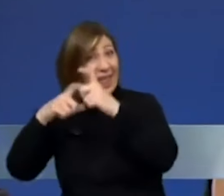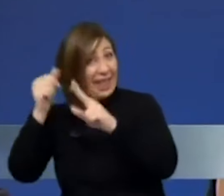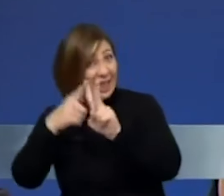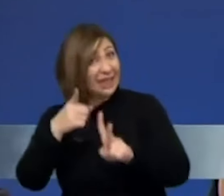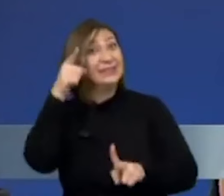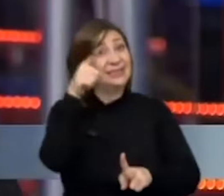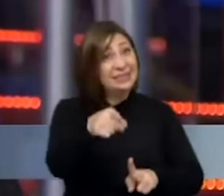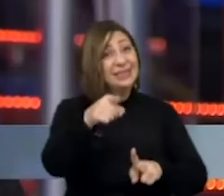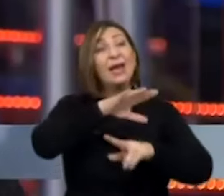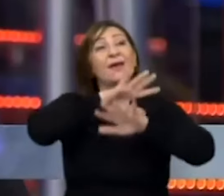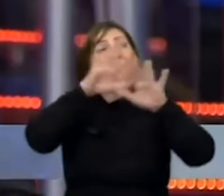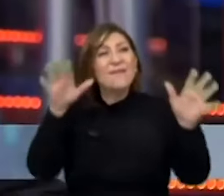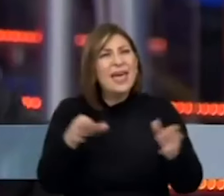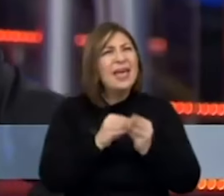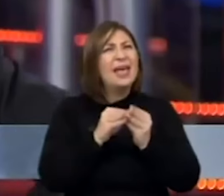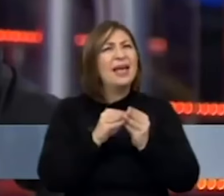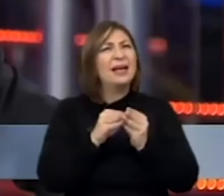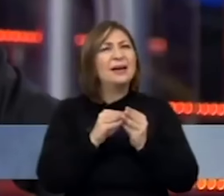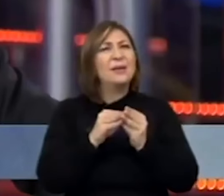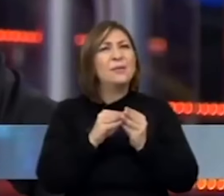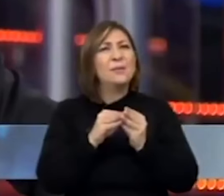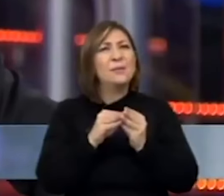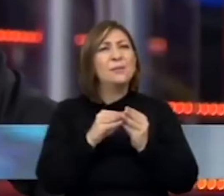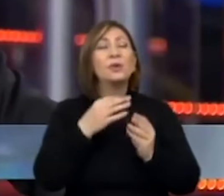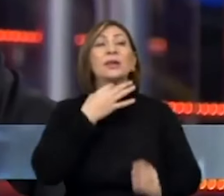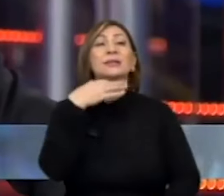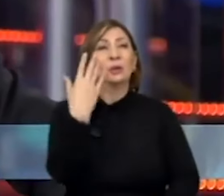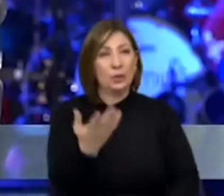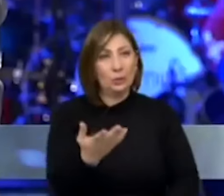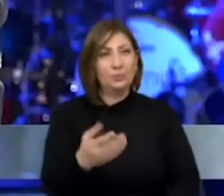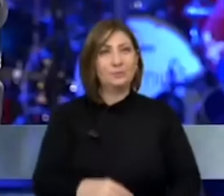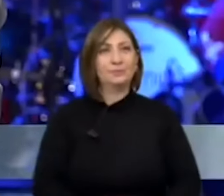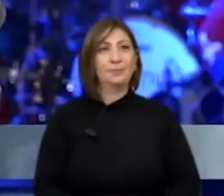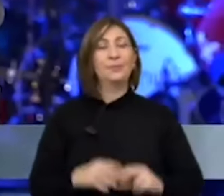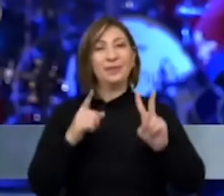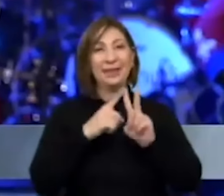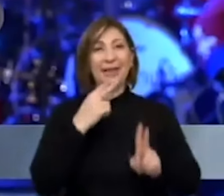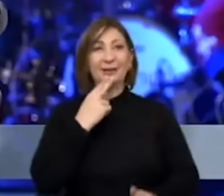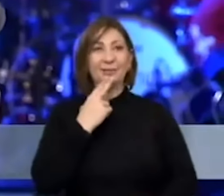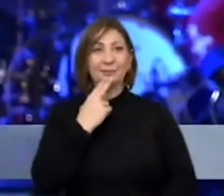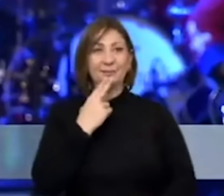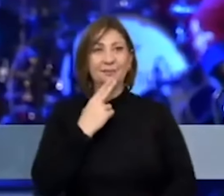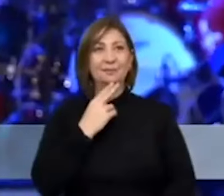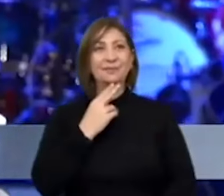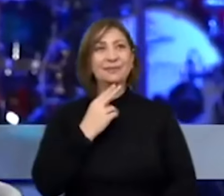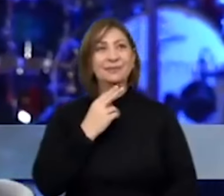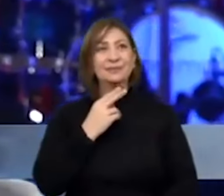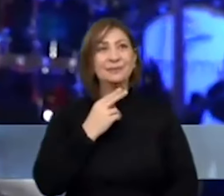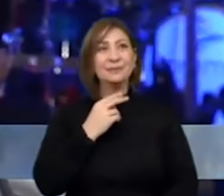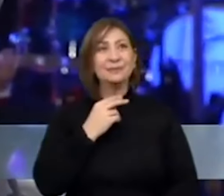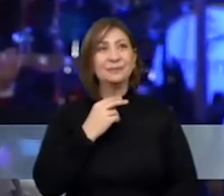Toprak'a, size ve Engin Bey, Nilay, Erkan Bey'e çok teşekkür ediyorum. Nilay Hanım. Efendim Okan Bey. Gel bir